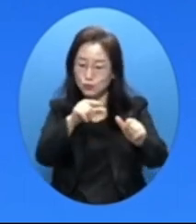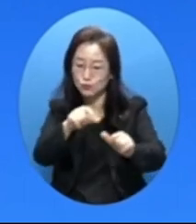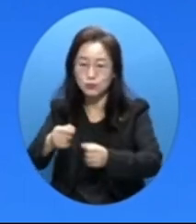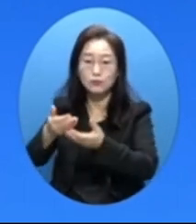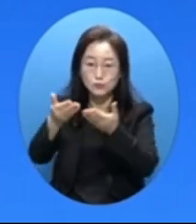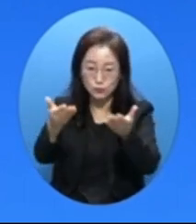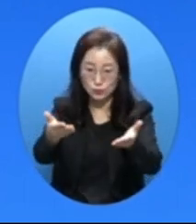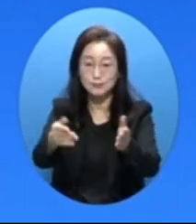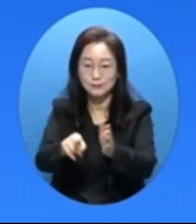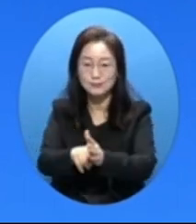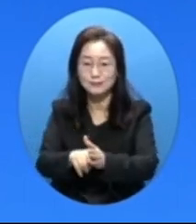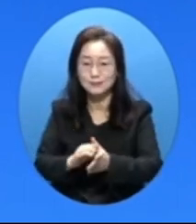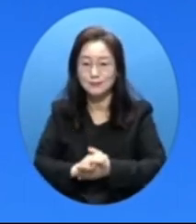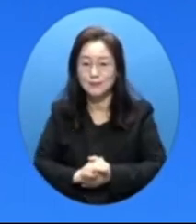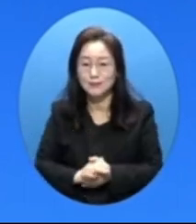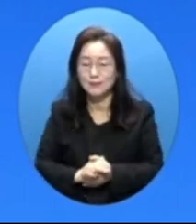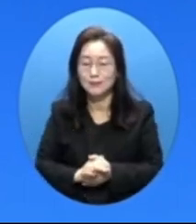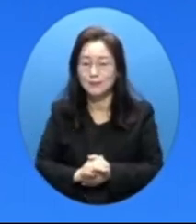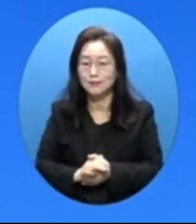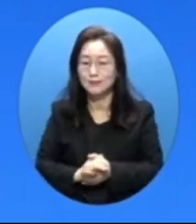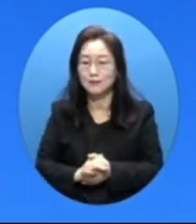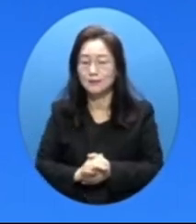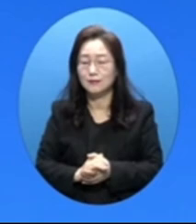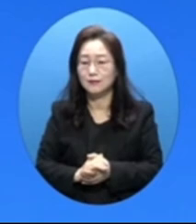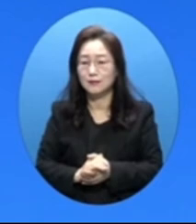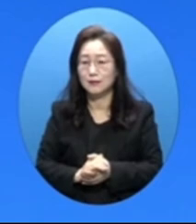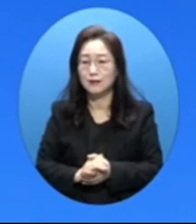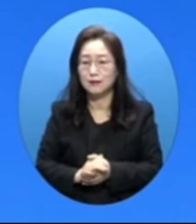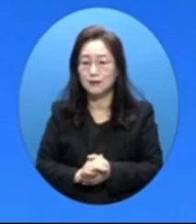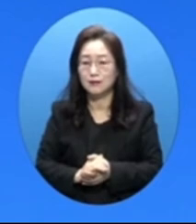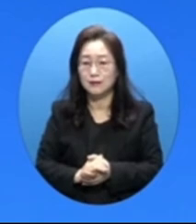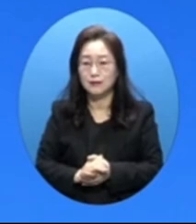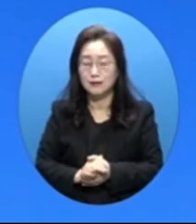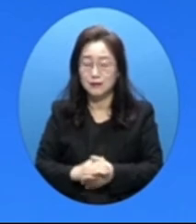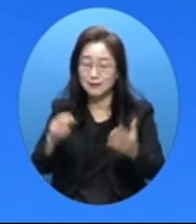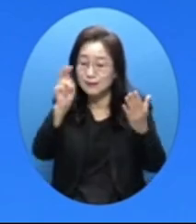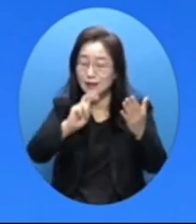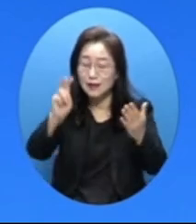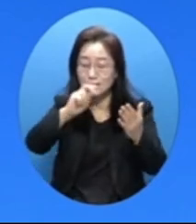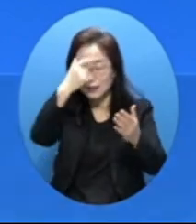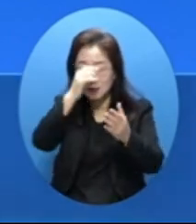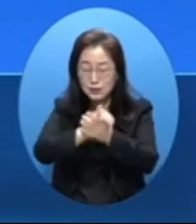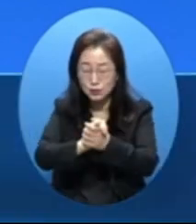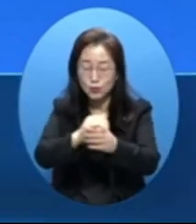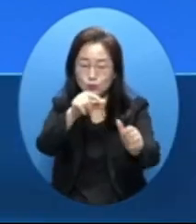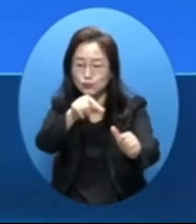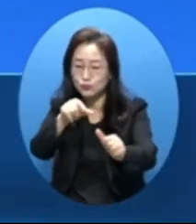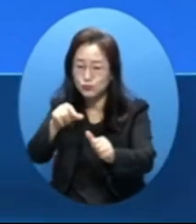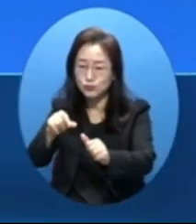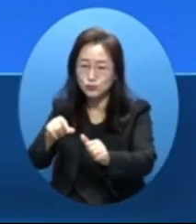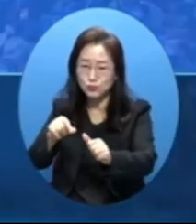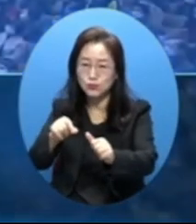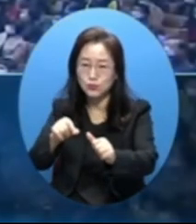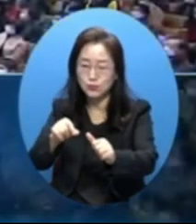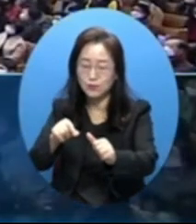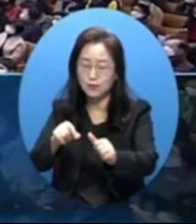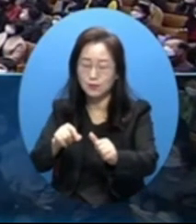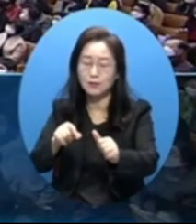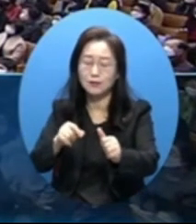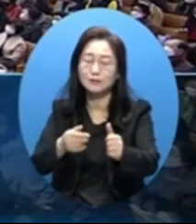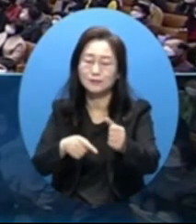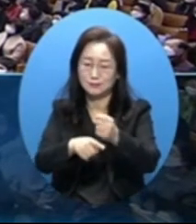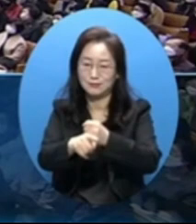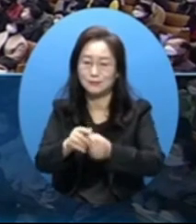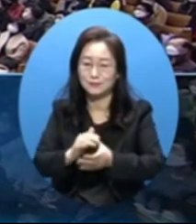가져오게 되는 것입니다 이 저들이 드린 찬양과 기들은 구원을 가져온 찬양과 기도였습니다